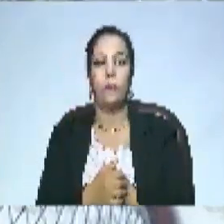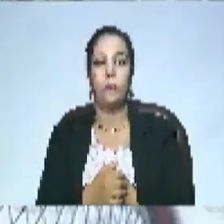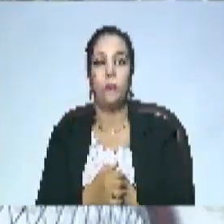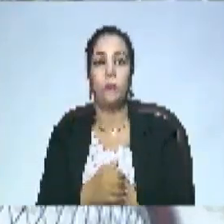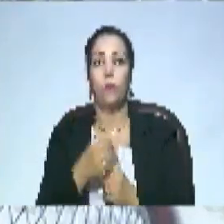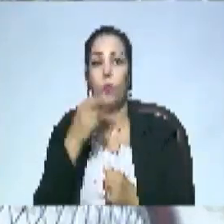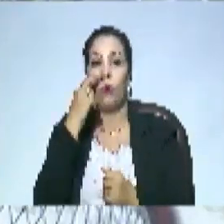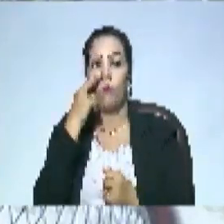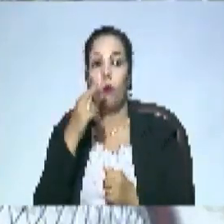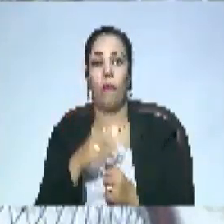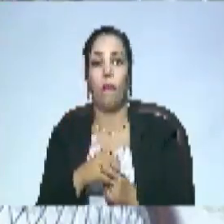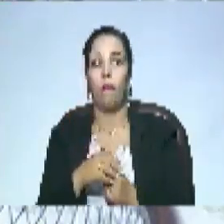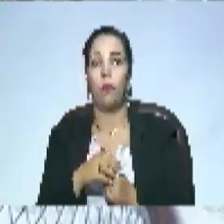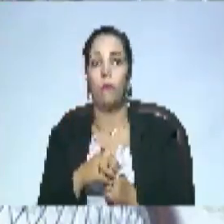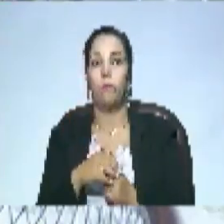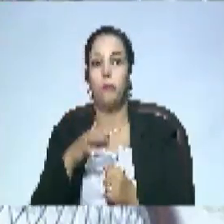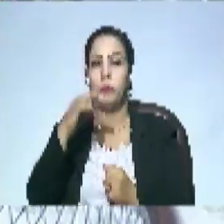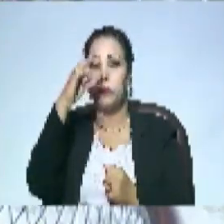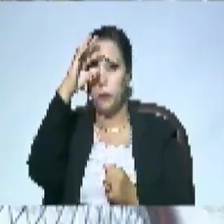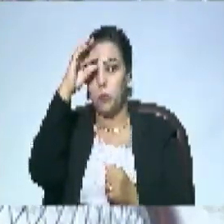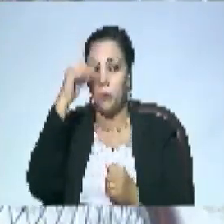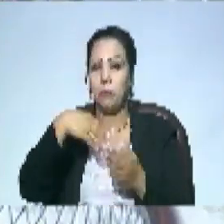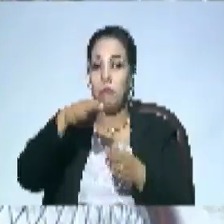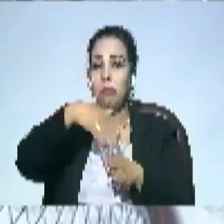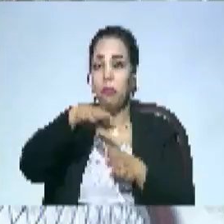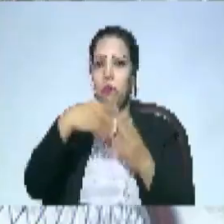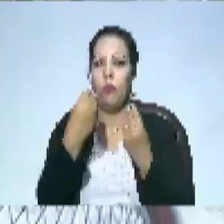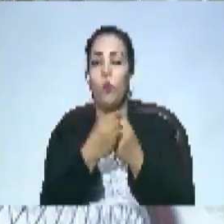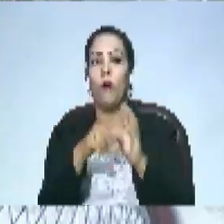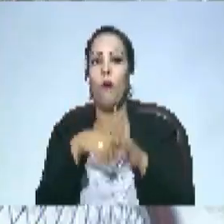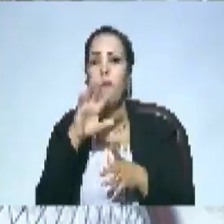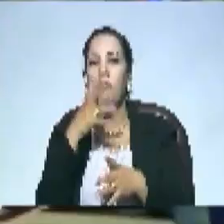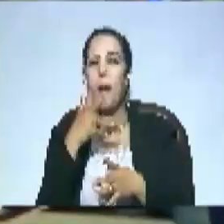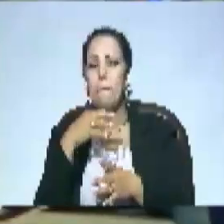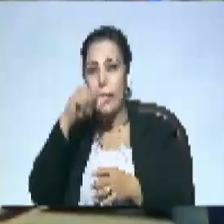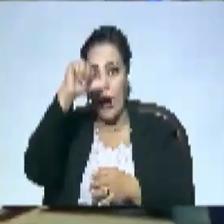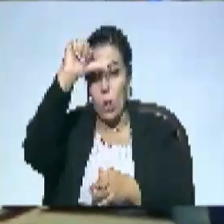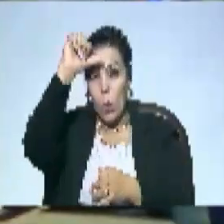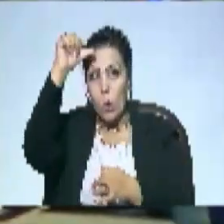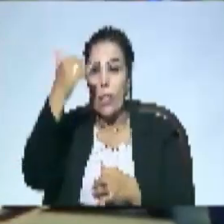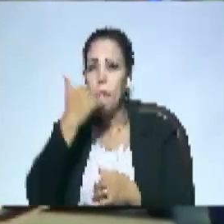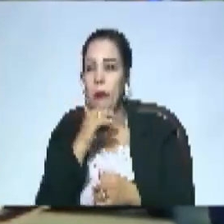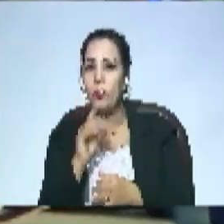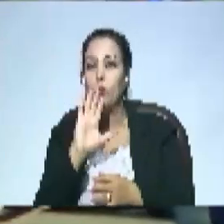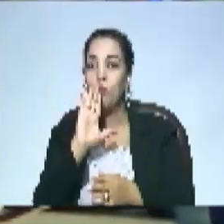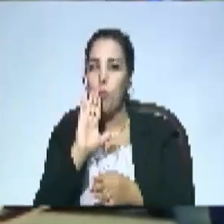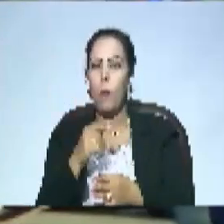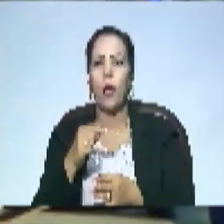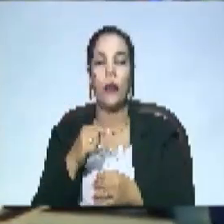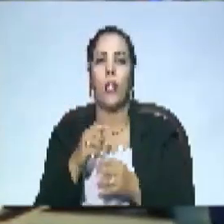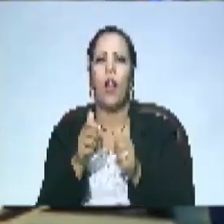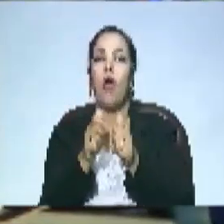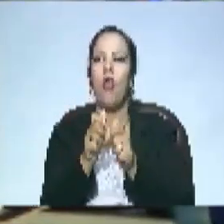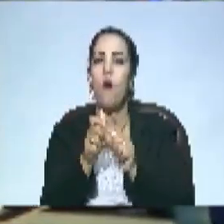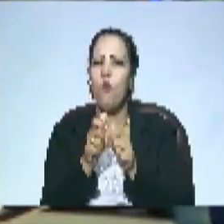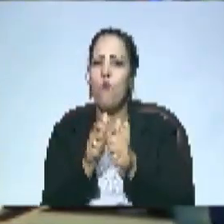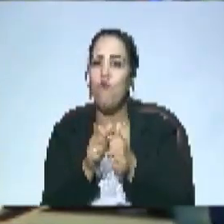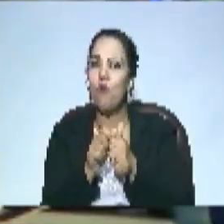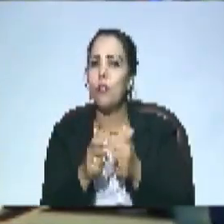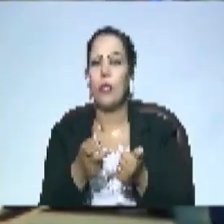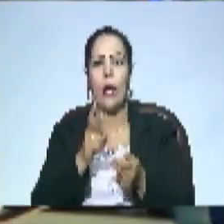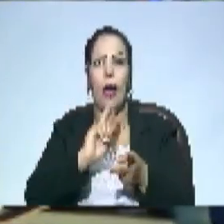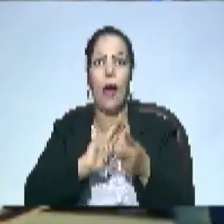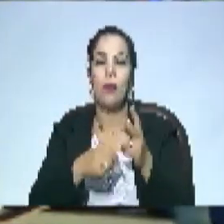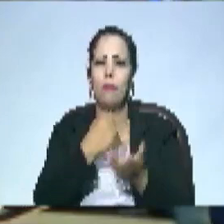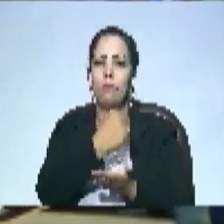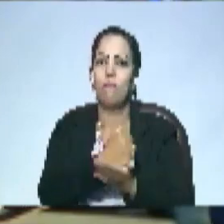احنا ممكن نعملها بمكسرات لو ما فيش جوز هند، صح؟ الموجود عند حضرتك اشتغلي بيه. انا ما برتبطش بحاجه